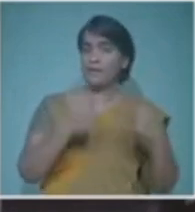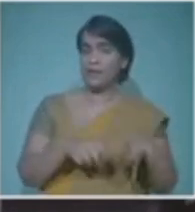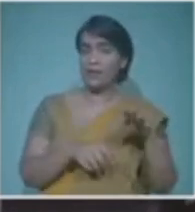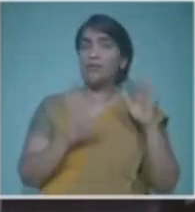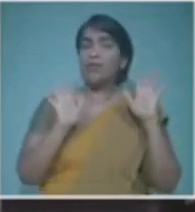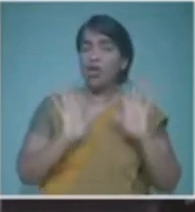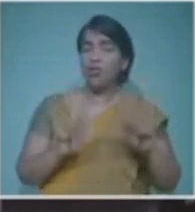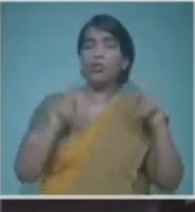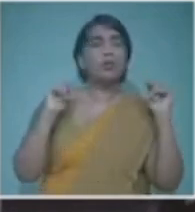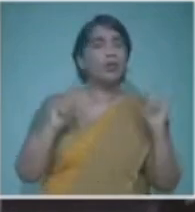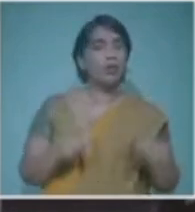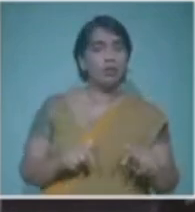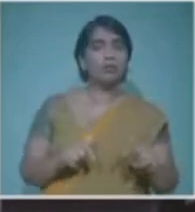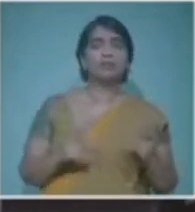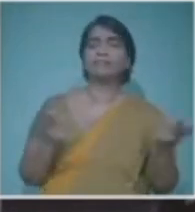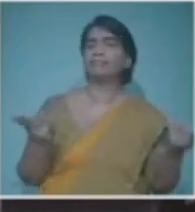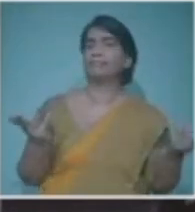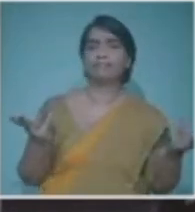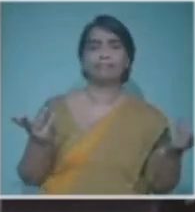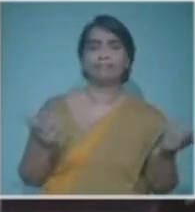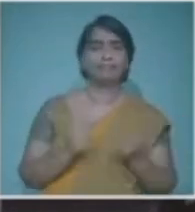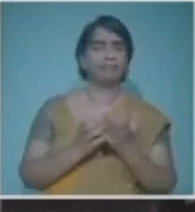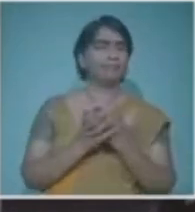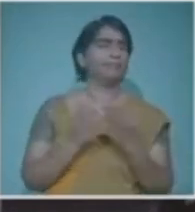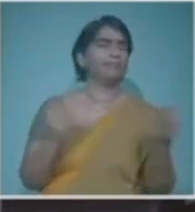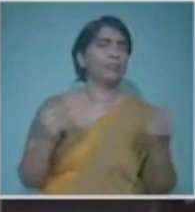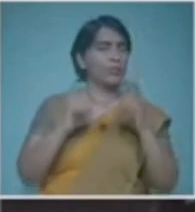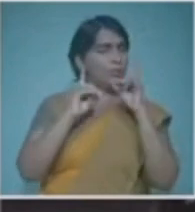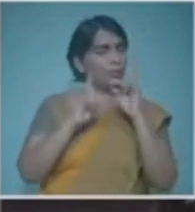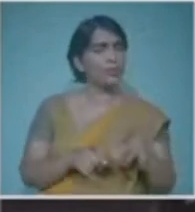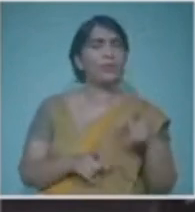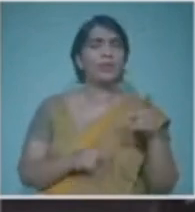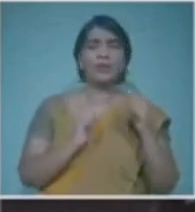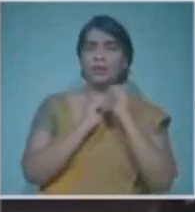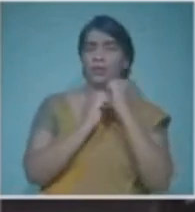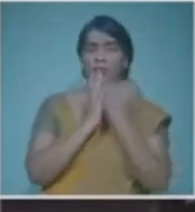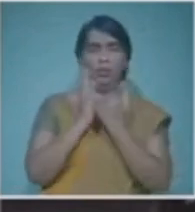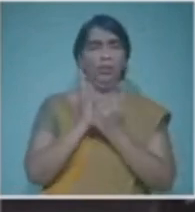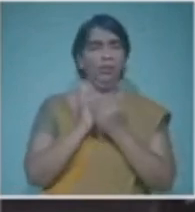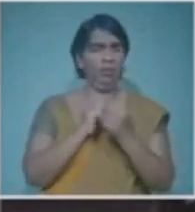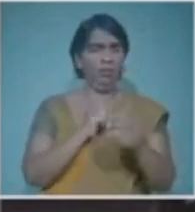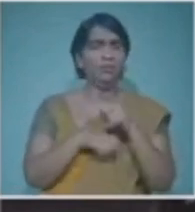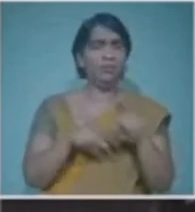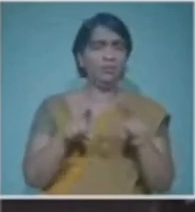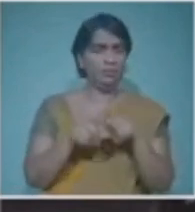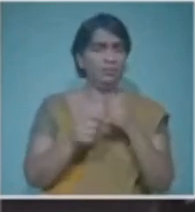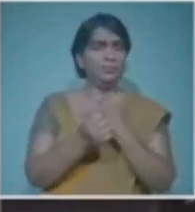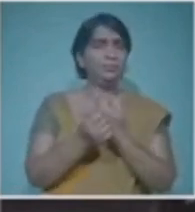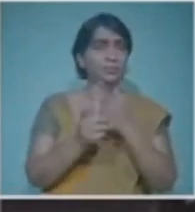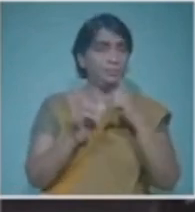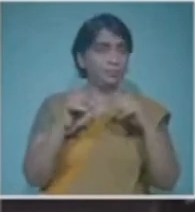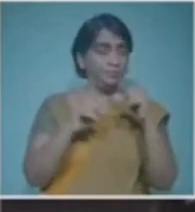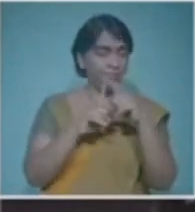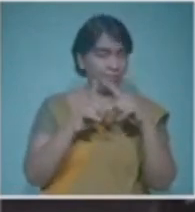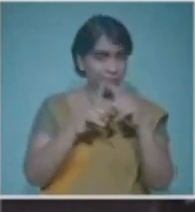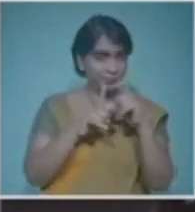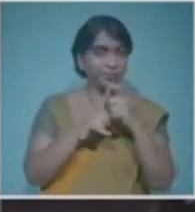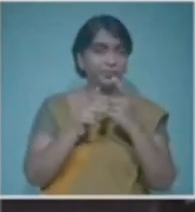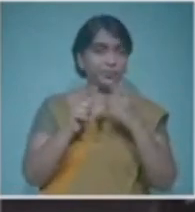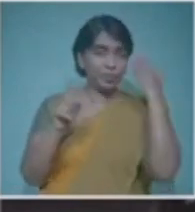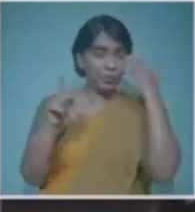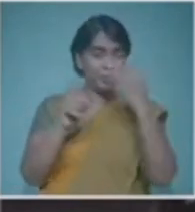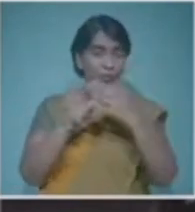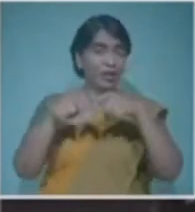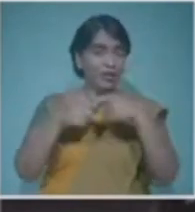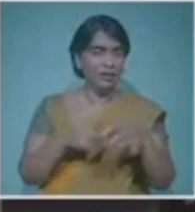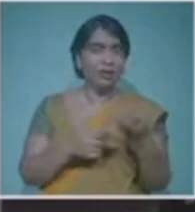නමුත් අද ඇවිදilla ඒක නැති වෙලා ගිහලා ඉතින් මේ විදිහට වැඩපිළිවෙල යද්දී මේ අධ්‍යාපනය වෙනුවෙන් වෙන් කරන්න තියෙන සොච්චන් සල්ලි ටිකක් මං